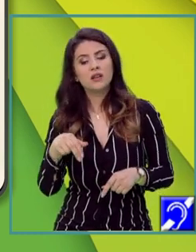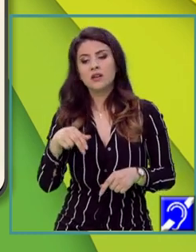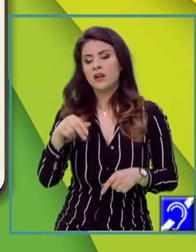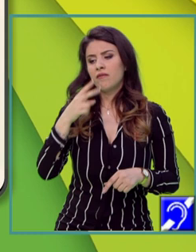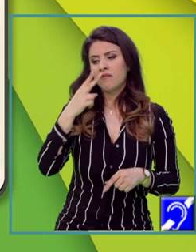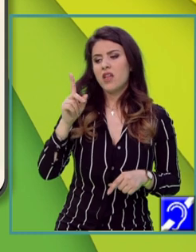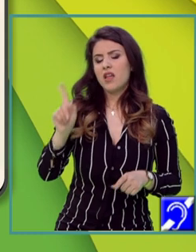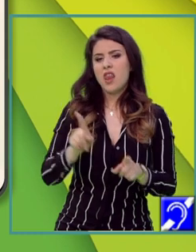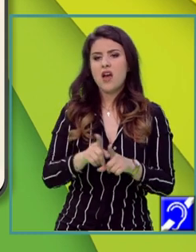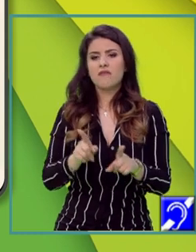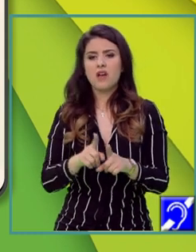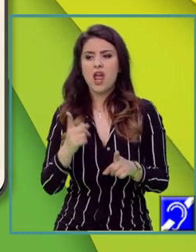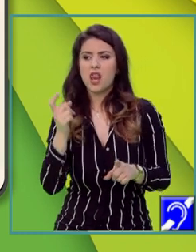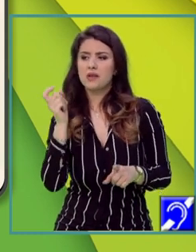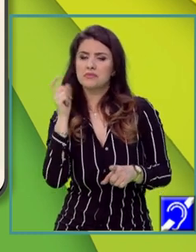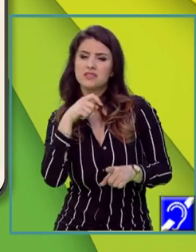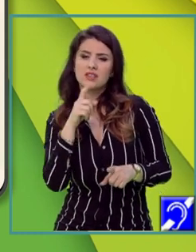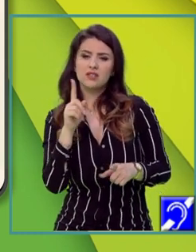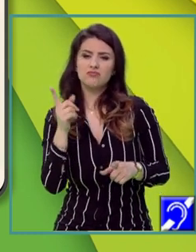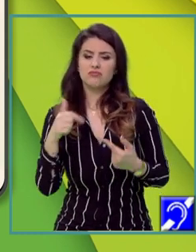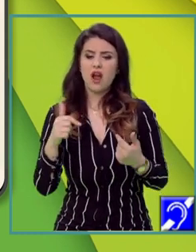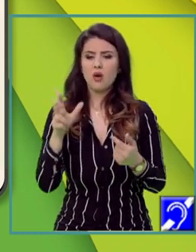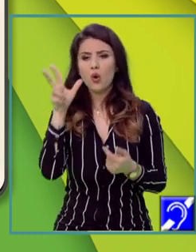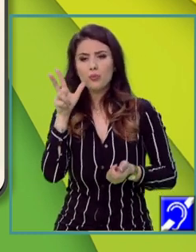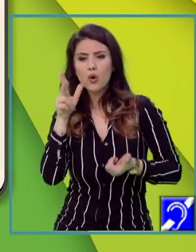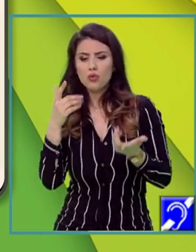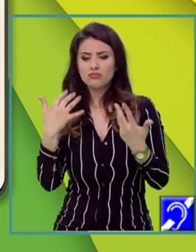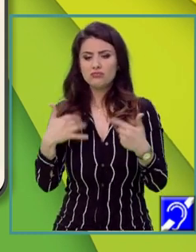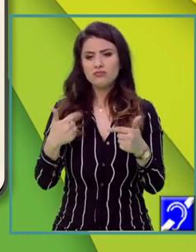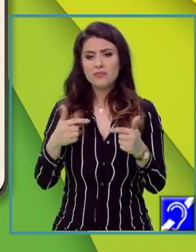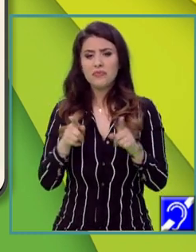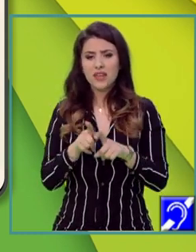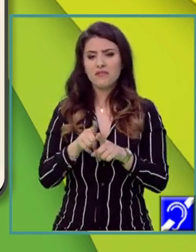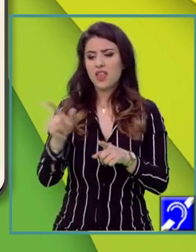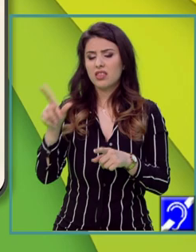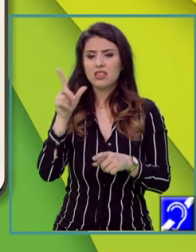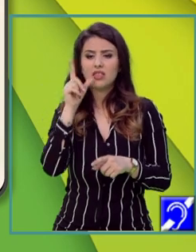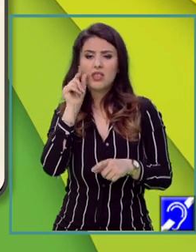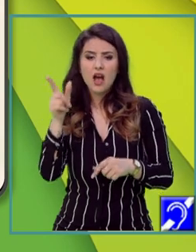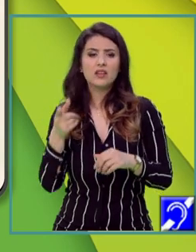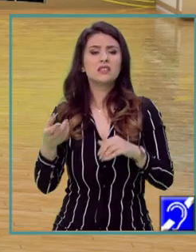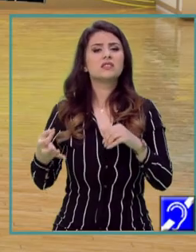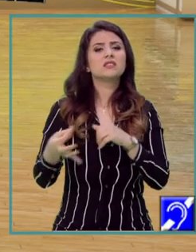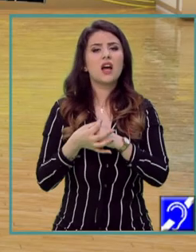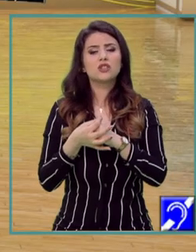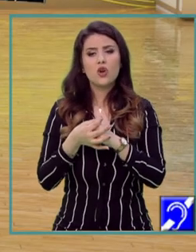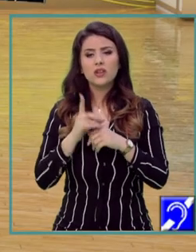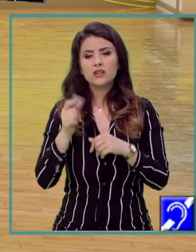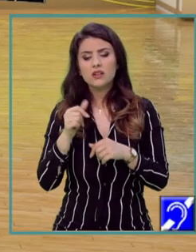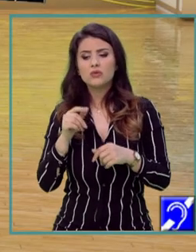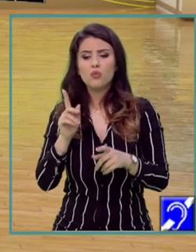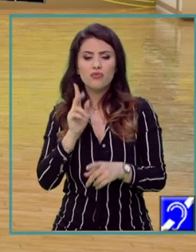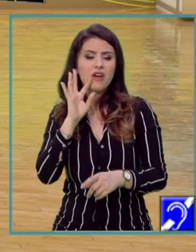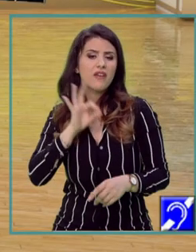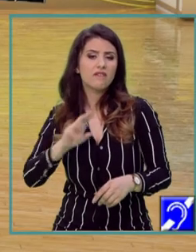fel de lipsit de simți pragmatic ca și pe tatăl lui căsătorit din dragoste cu o fată săracă Pe de altă parte